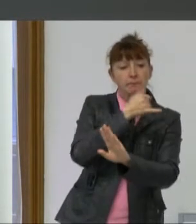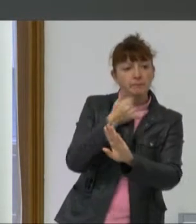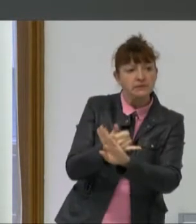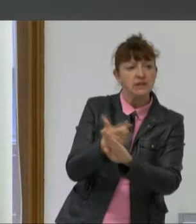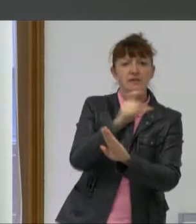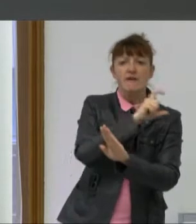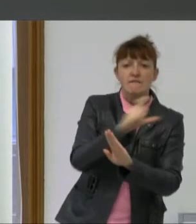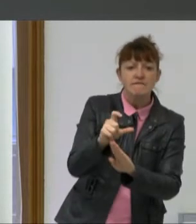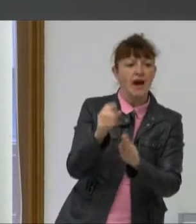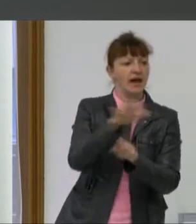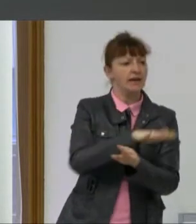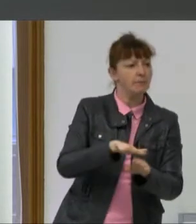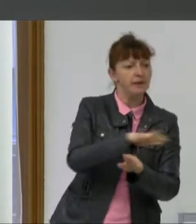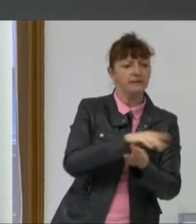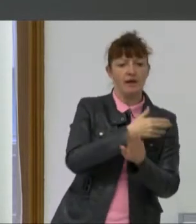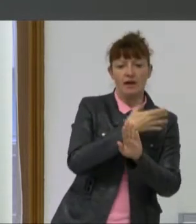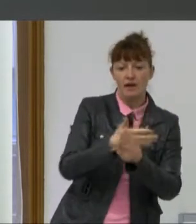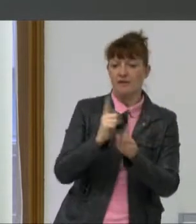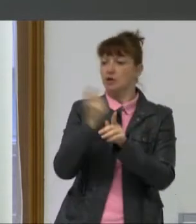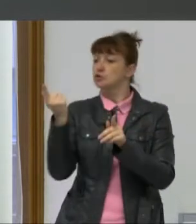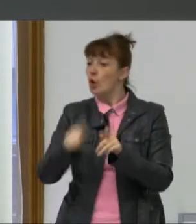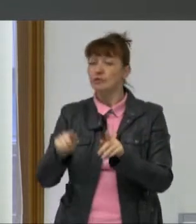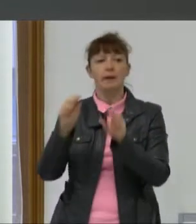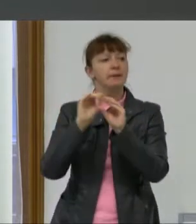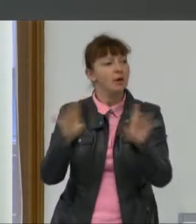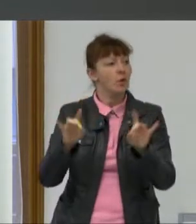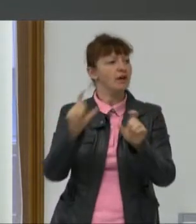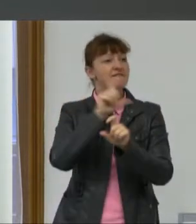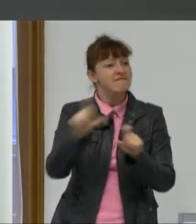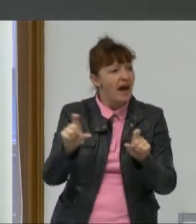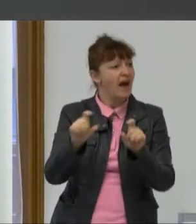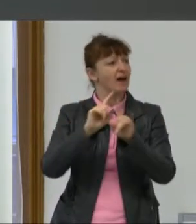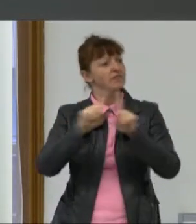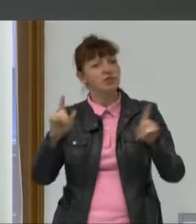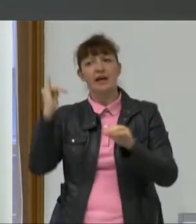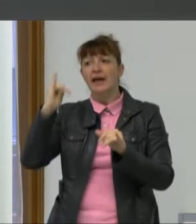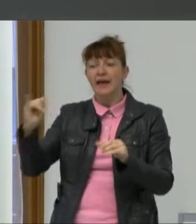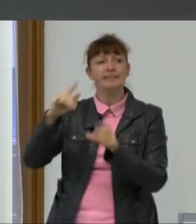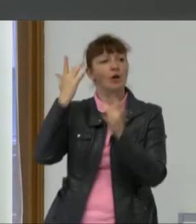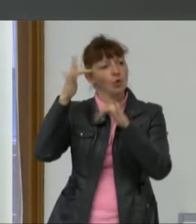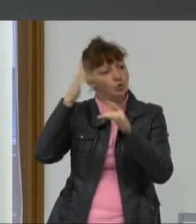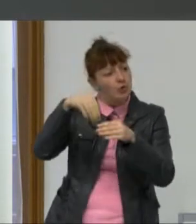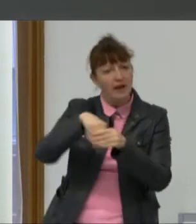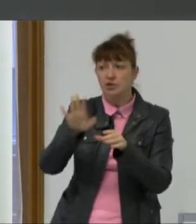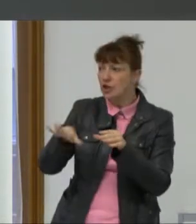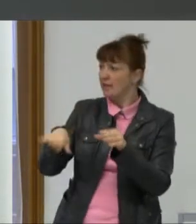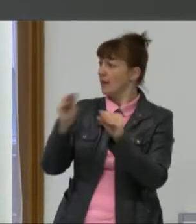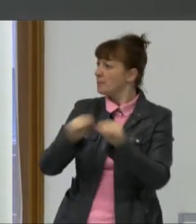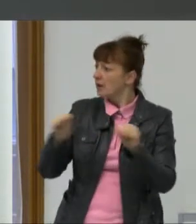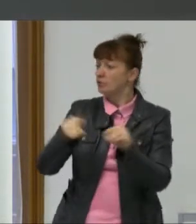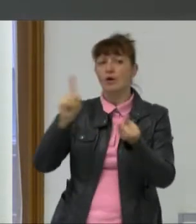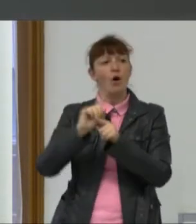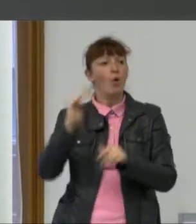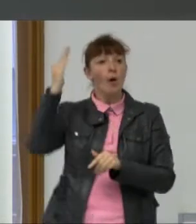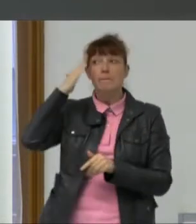vermittelten Fachgebiete Sonderpädagogik, Integrationspädagogik, interkulturelle Pädagogik, gendergerechte Pädagogik und